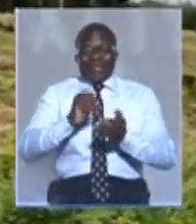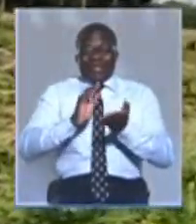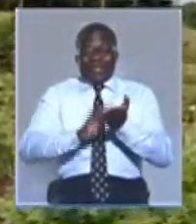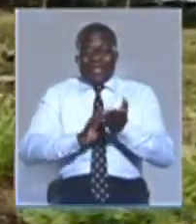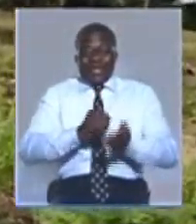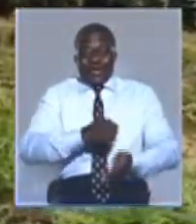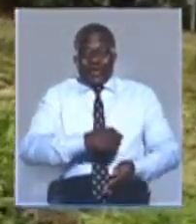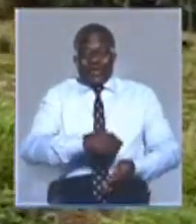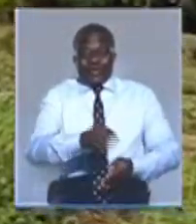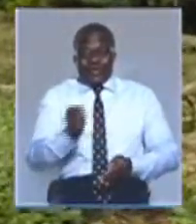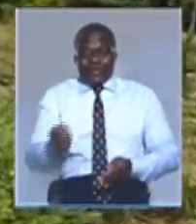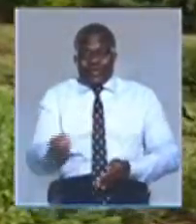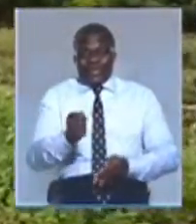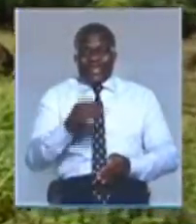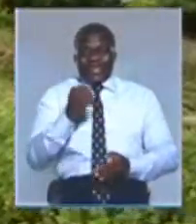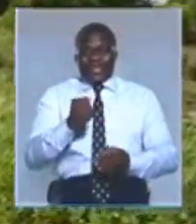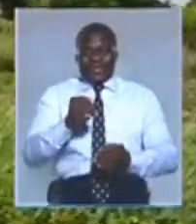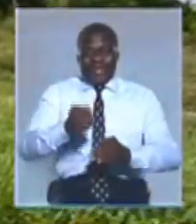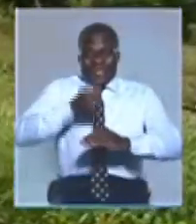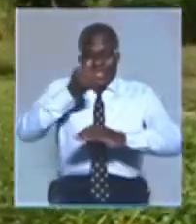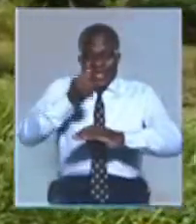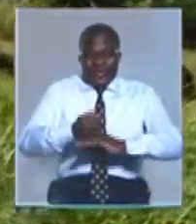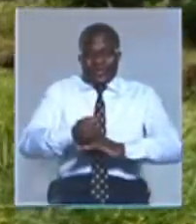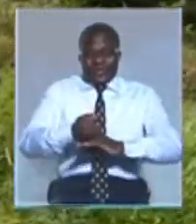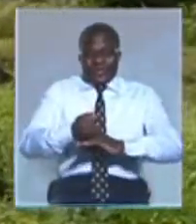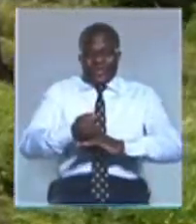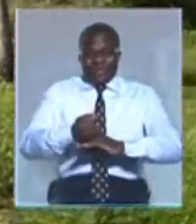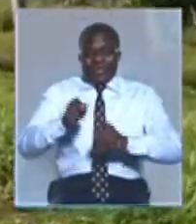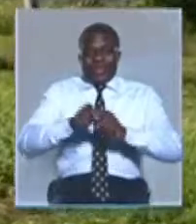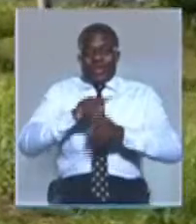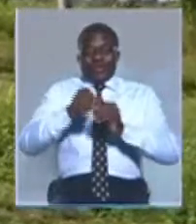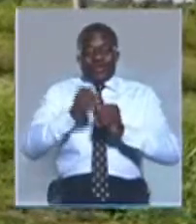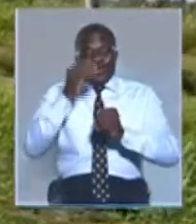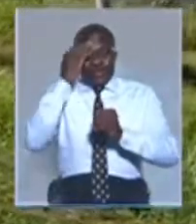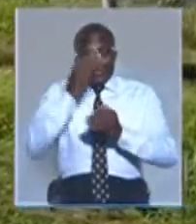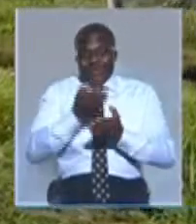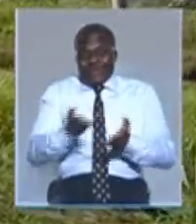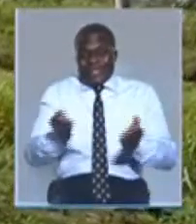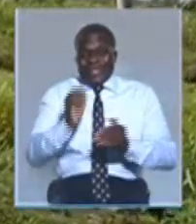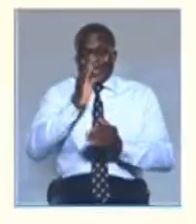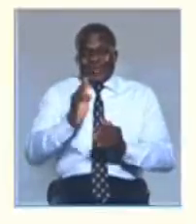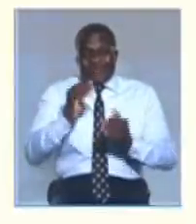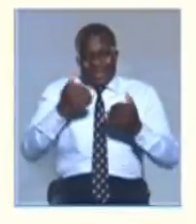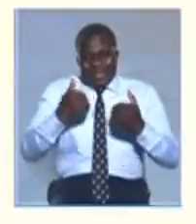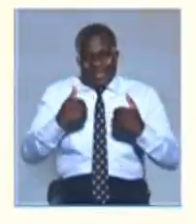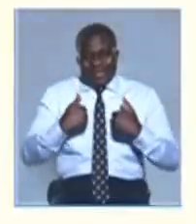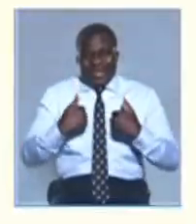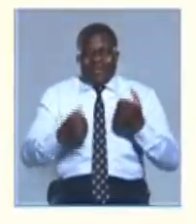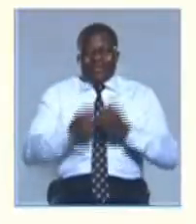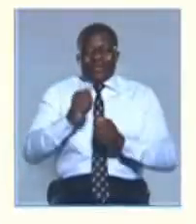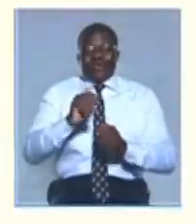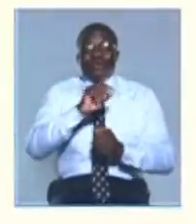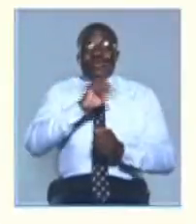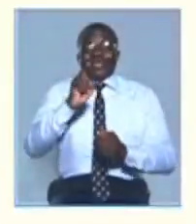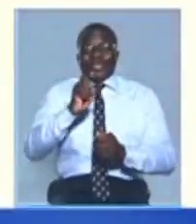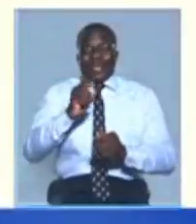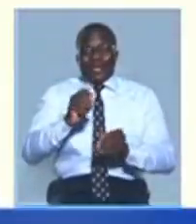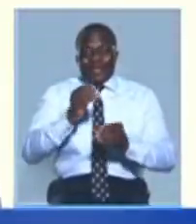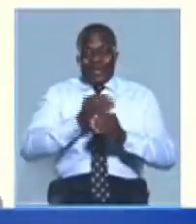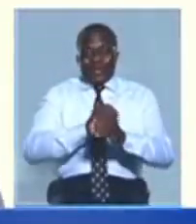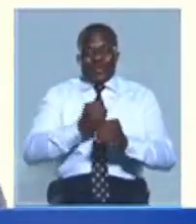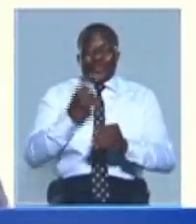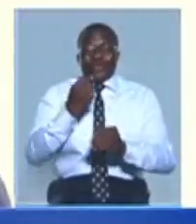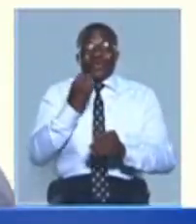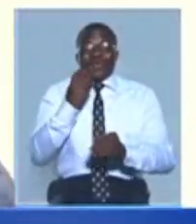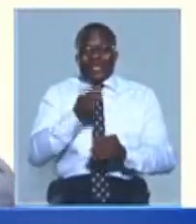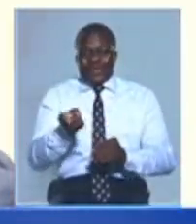de tennis qui va être érigée également, comme tout le monde le sait, le Bénin disposera de plus de 100 courts de tennis dans très peu de